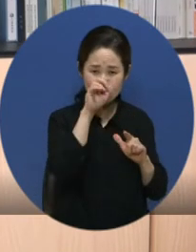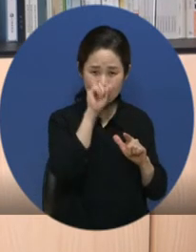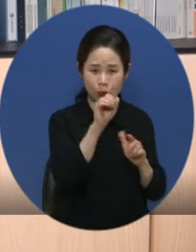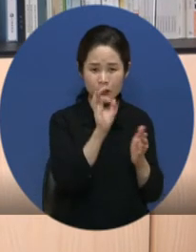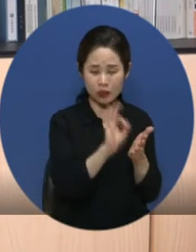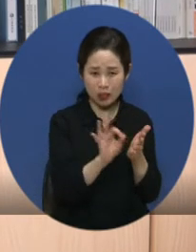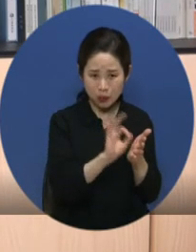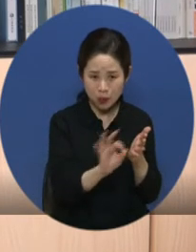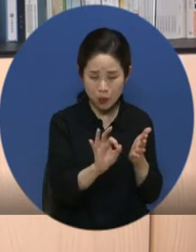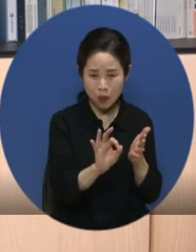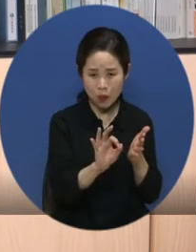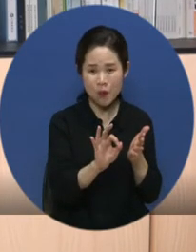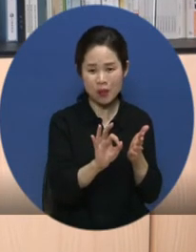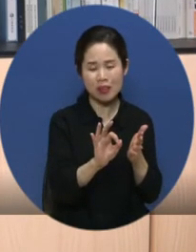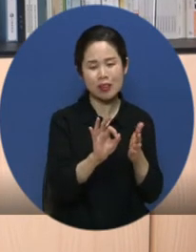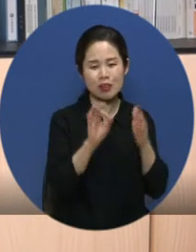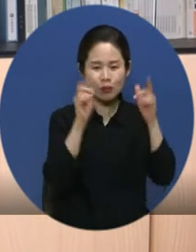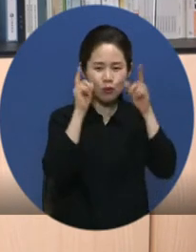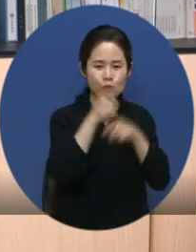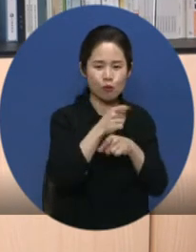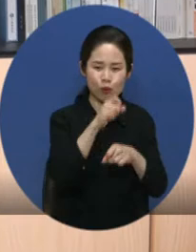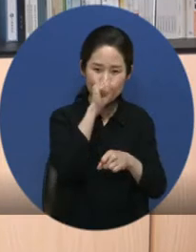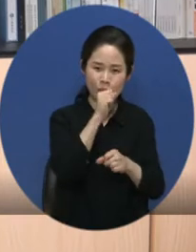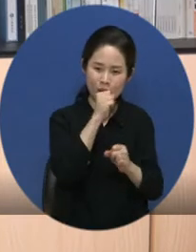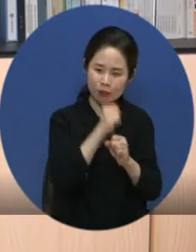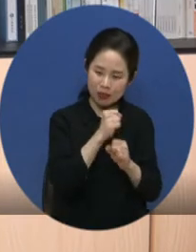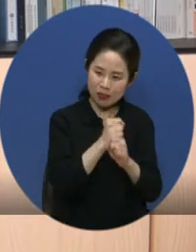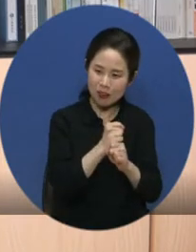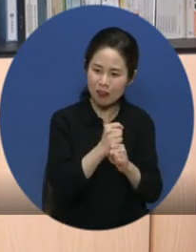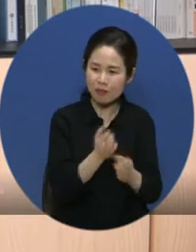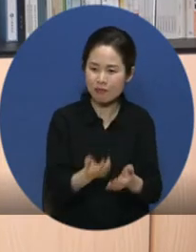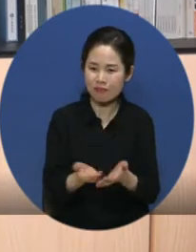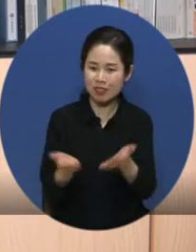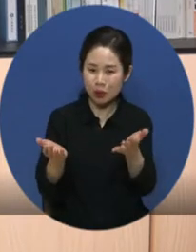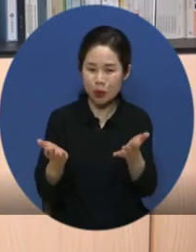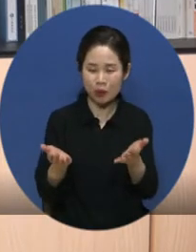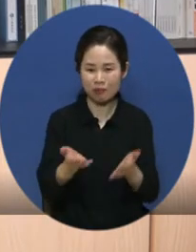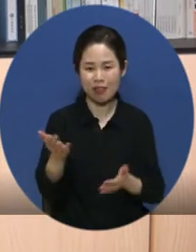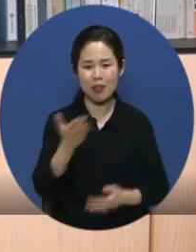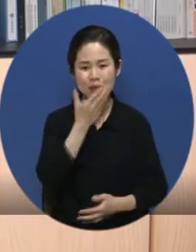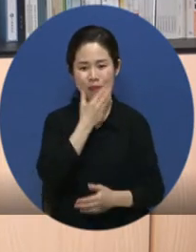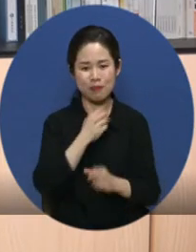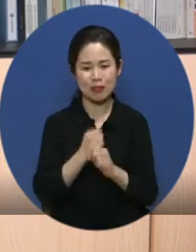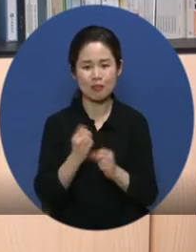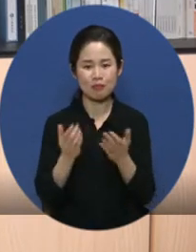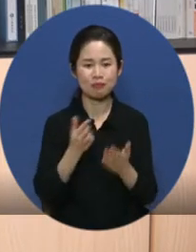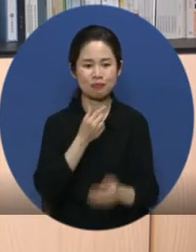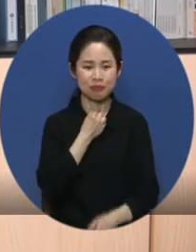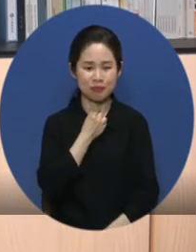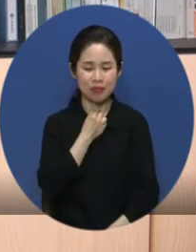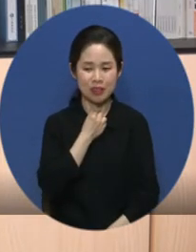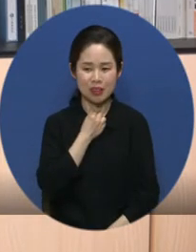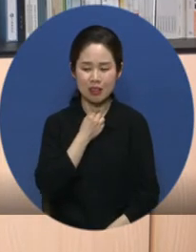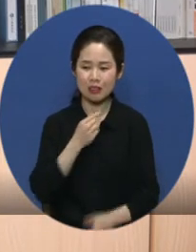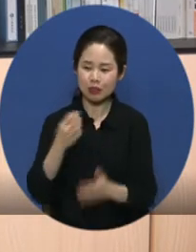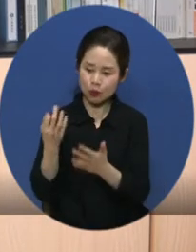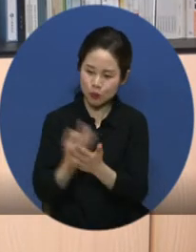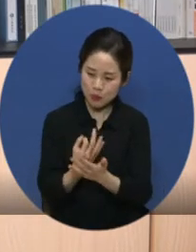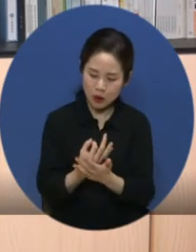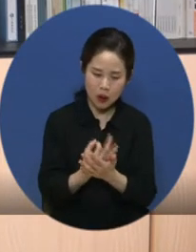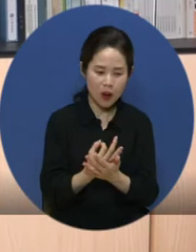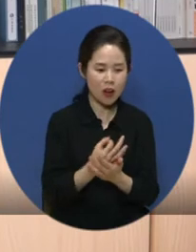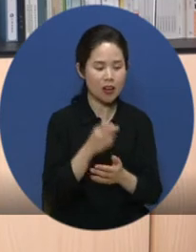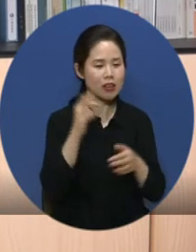가까워져 볼 생각입니다. 거기에서 얻어지는 이익이 청각장애인의 일자리로